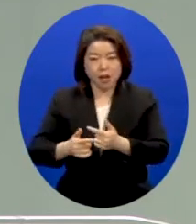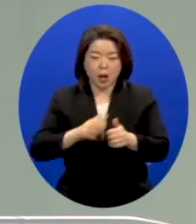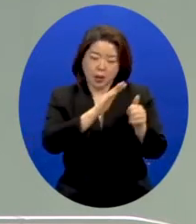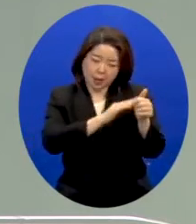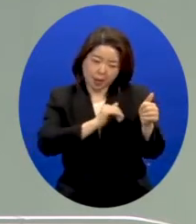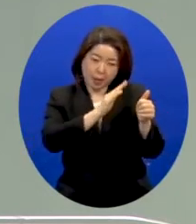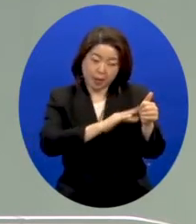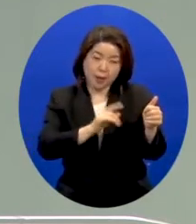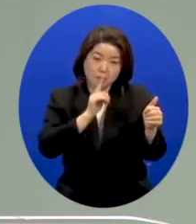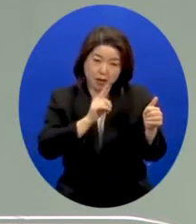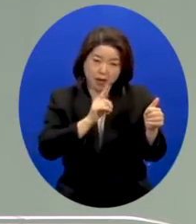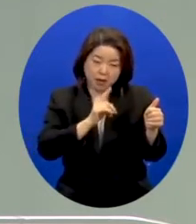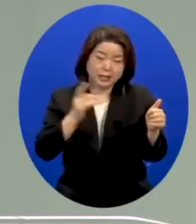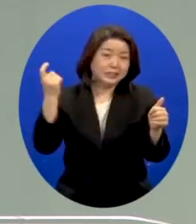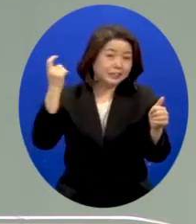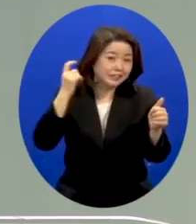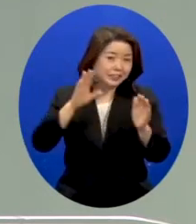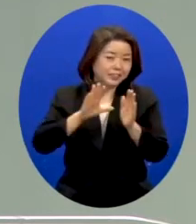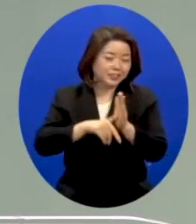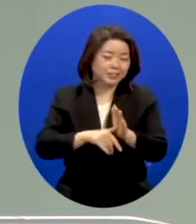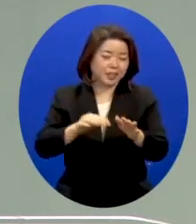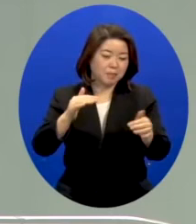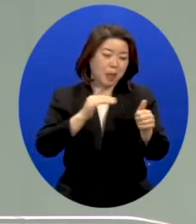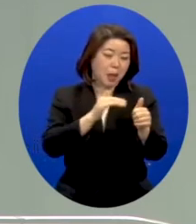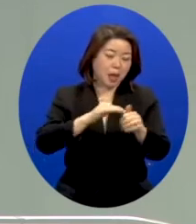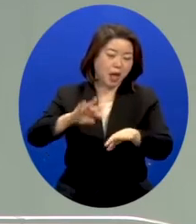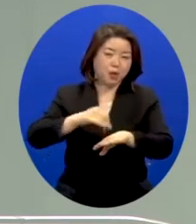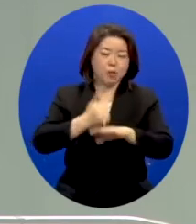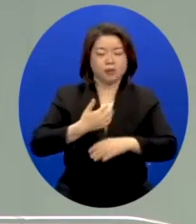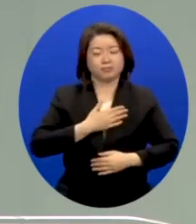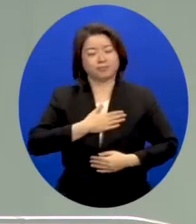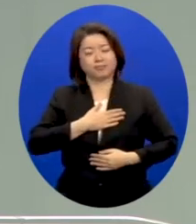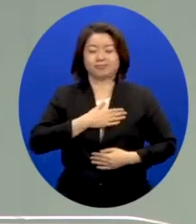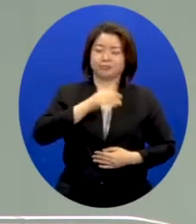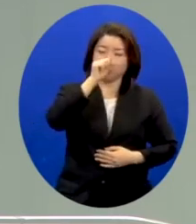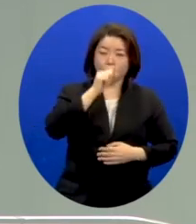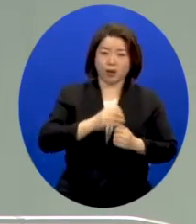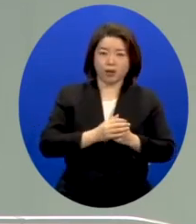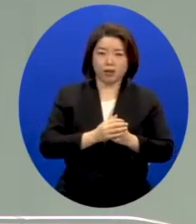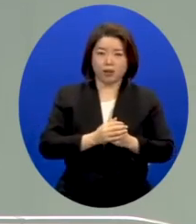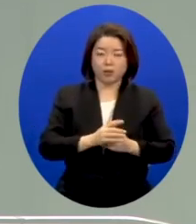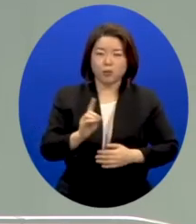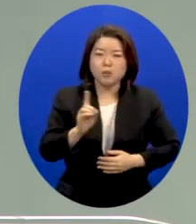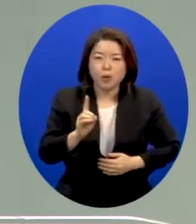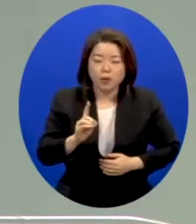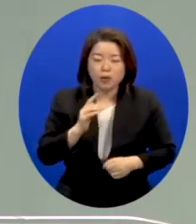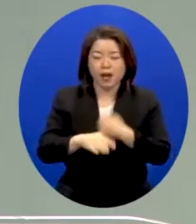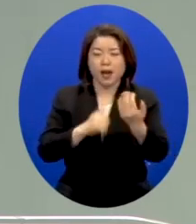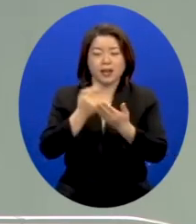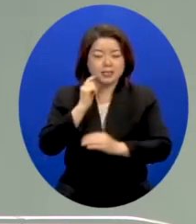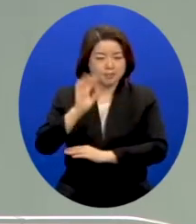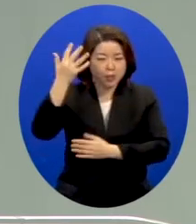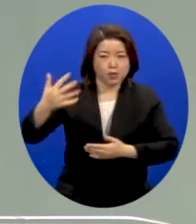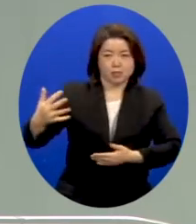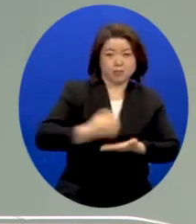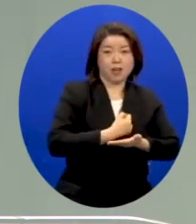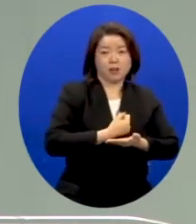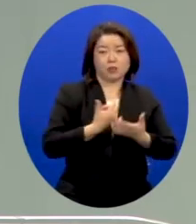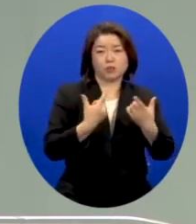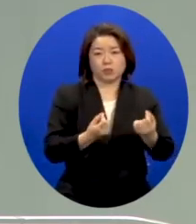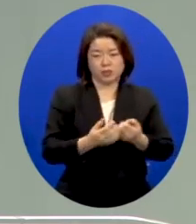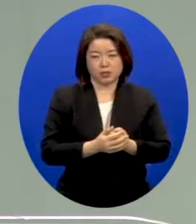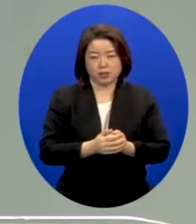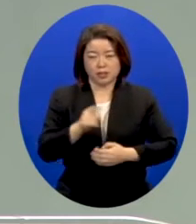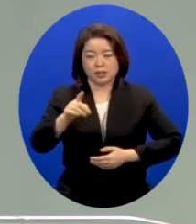그런 말을 들었을 때 페루 씨 기분이 좋았습니다 하나님의 영광 을 가르쳤습니다 그때 하나님의